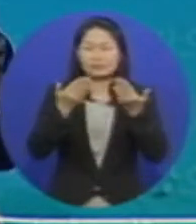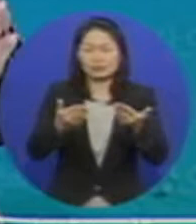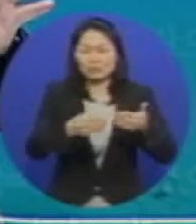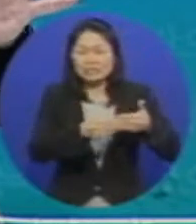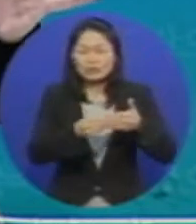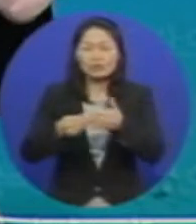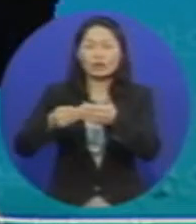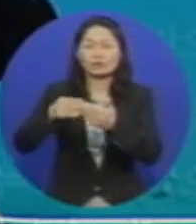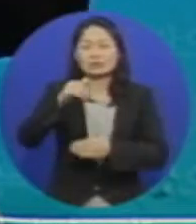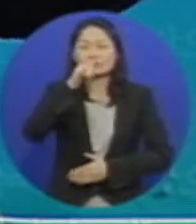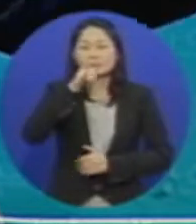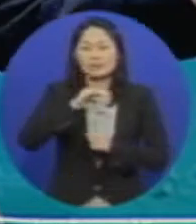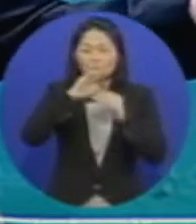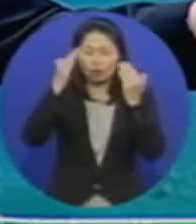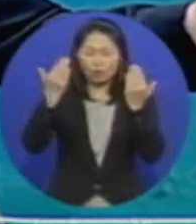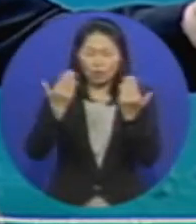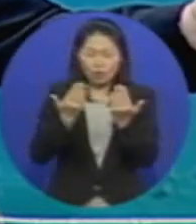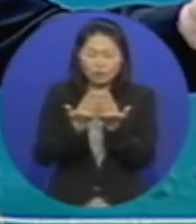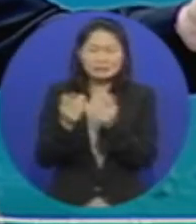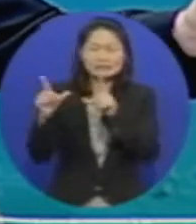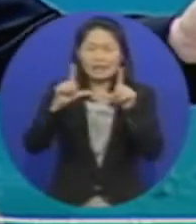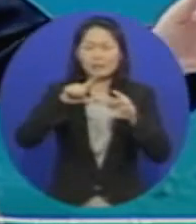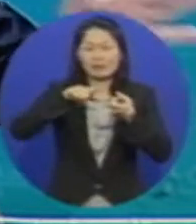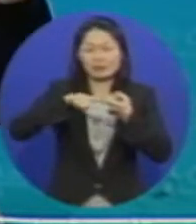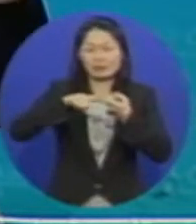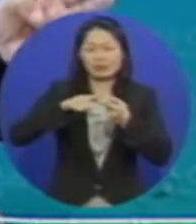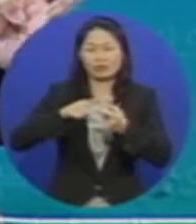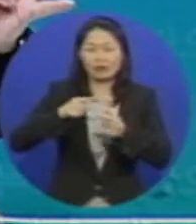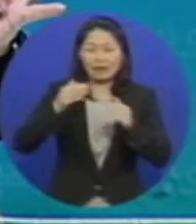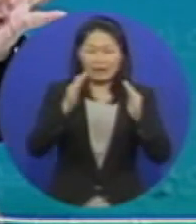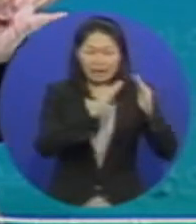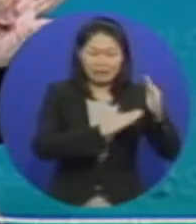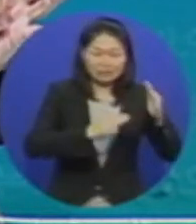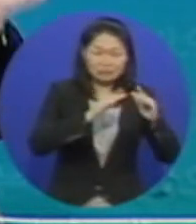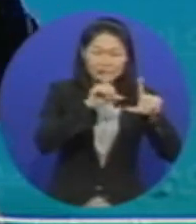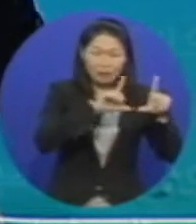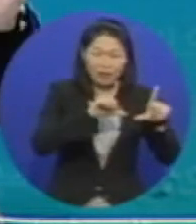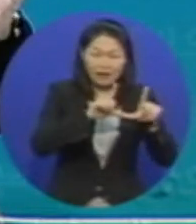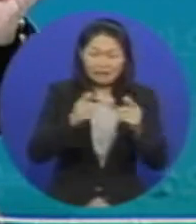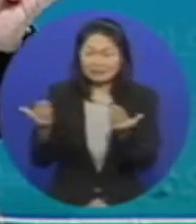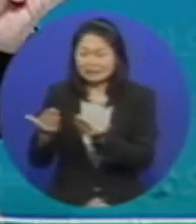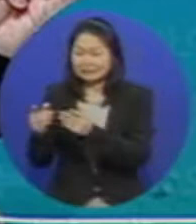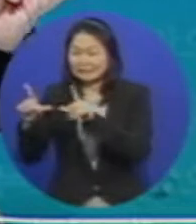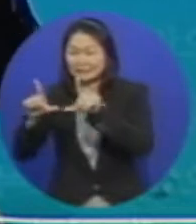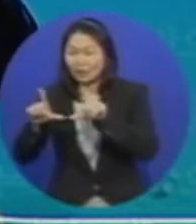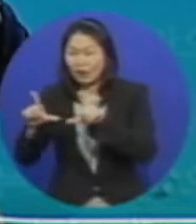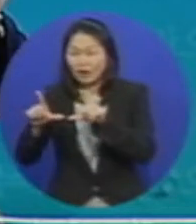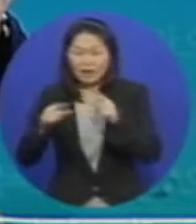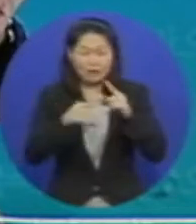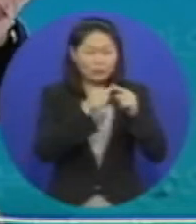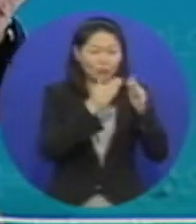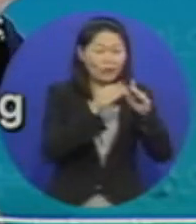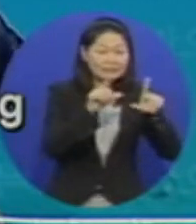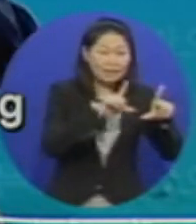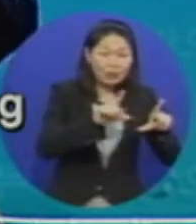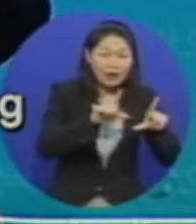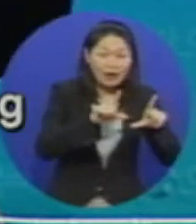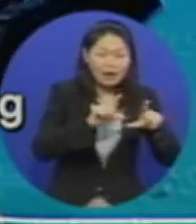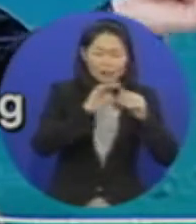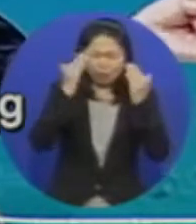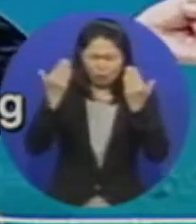하세요 여러분의 모든 삶에 대하여 가정생활 직장생활 교회생활